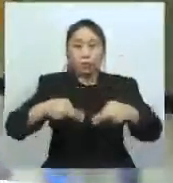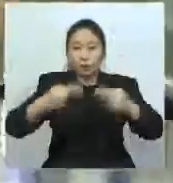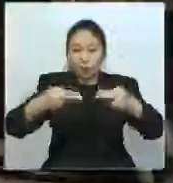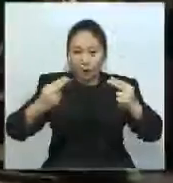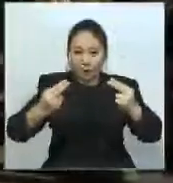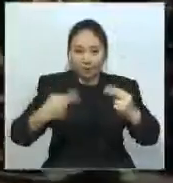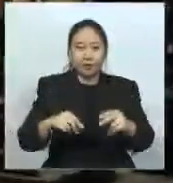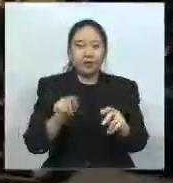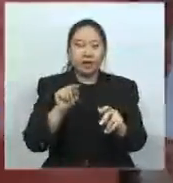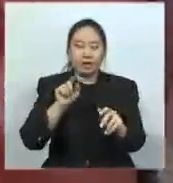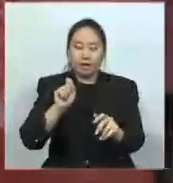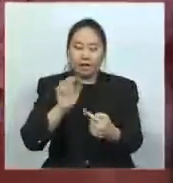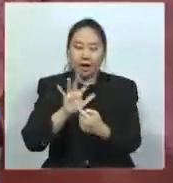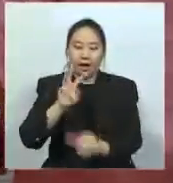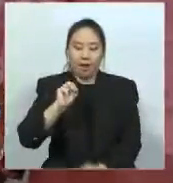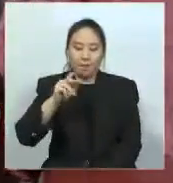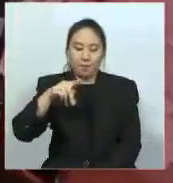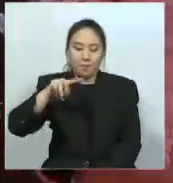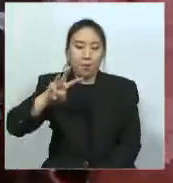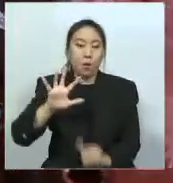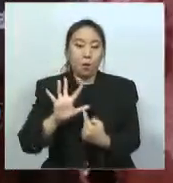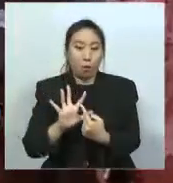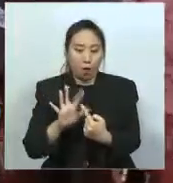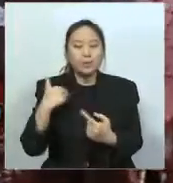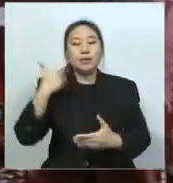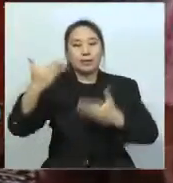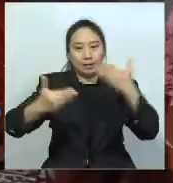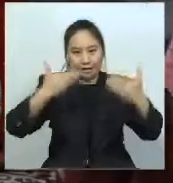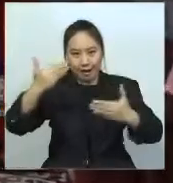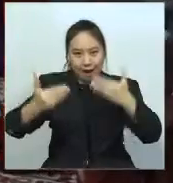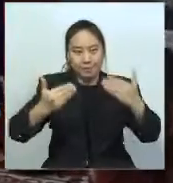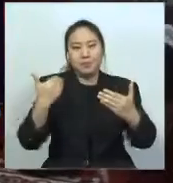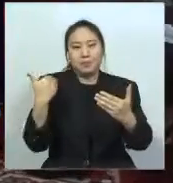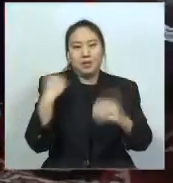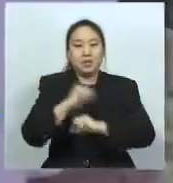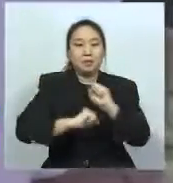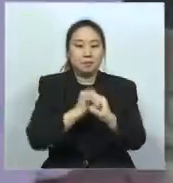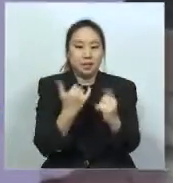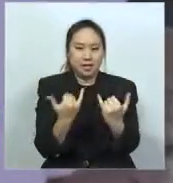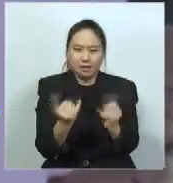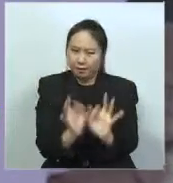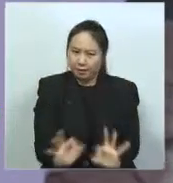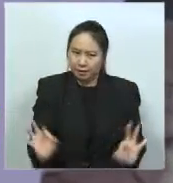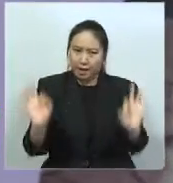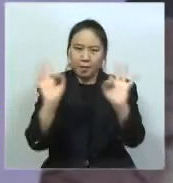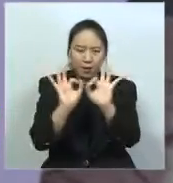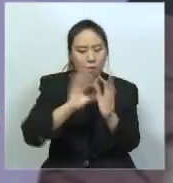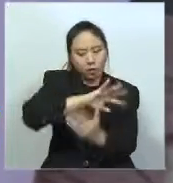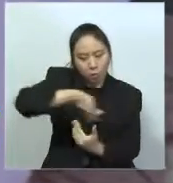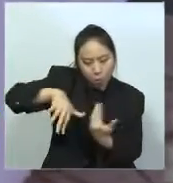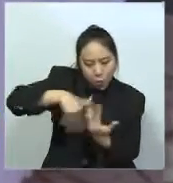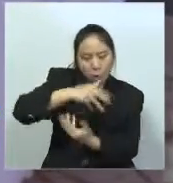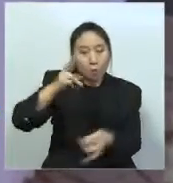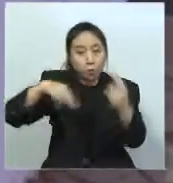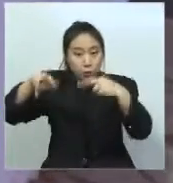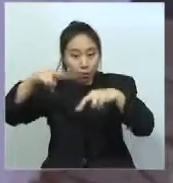างที่อัมพวาค่ะที่อัมพวาเขาก็มีการจัดกิจกรรมเช่นเดียวกันนะคะซึ่งปีนี้เนี่ยเขาเน้นเรื่องของการอนุรักษ์สิ่งแวดล้อม